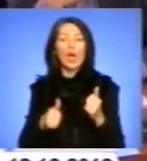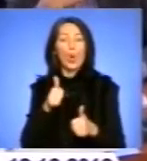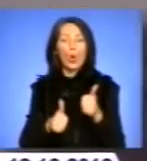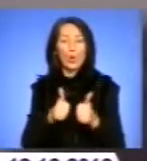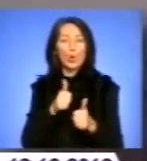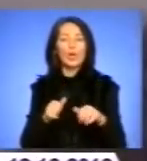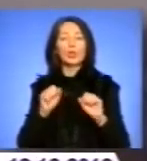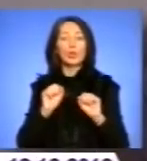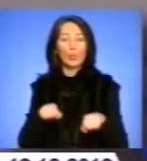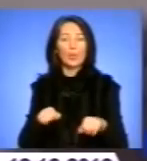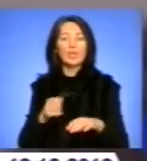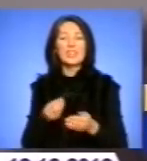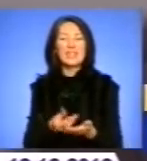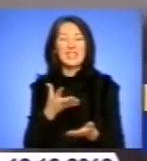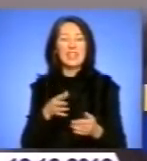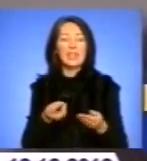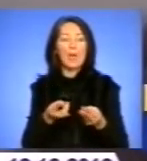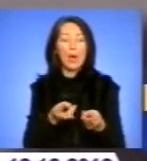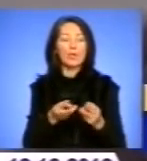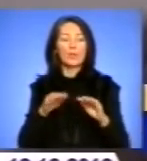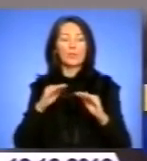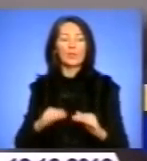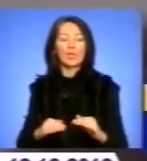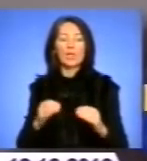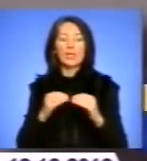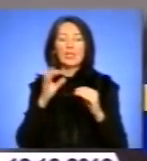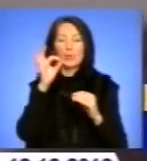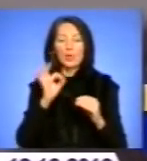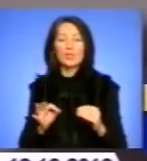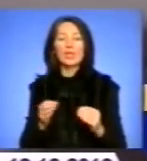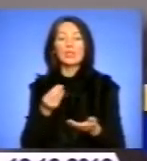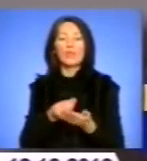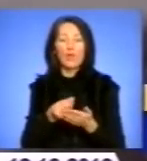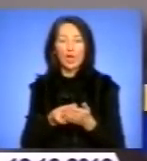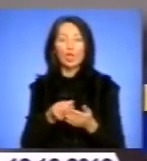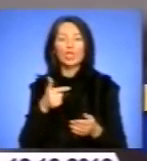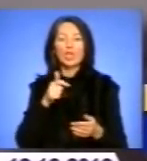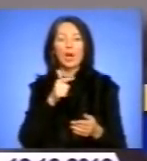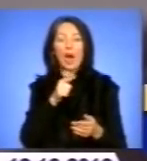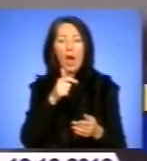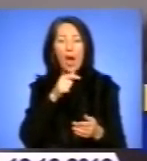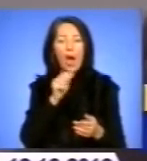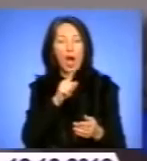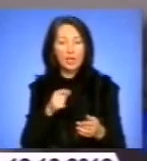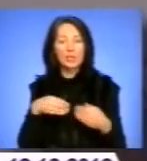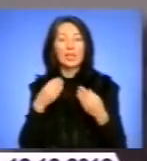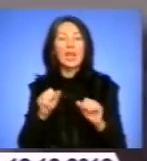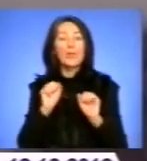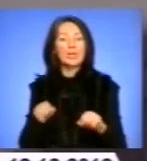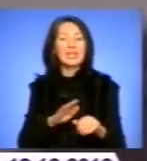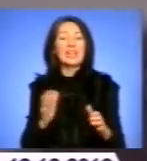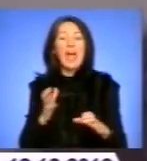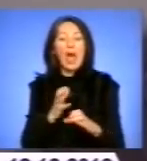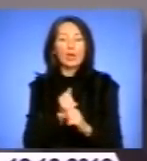паливо. Зниження на 10% стоїмості газу дає можливість не сократити